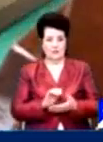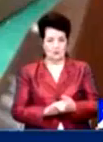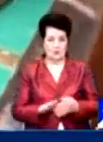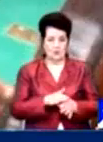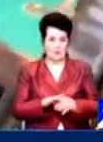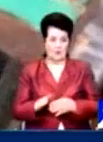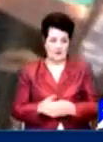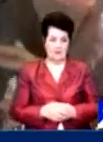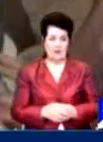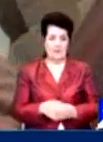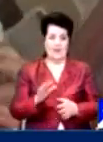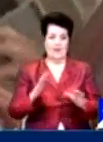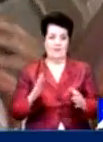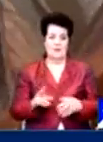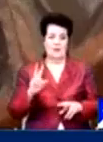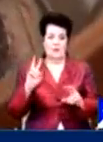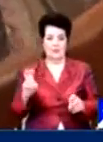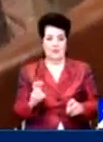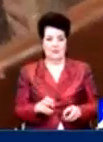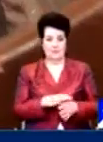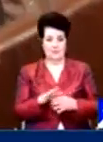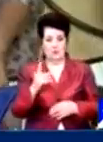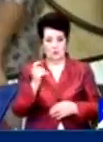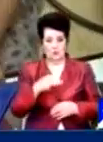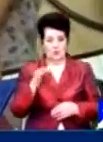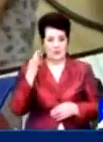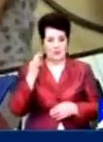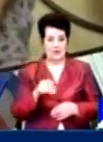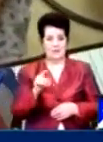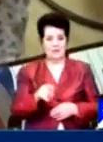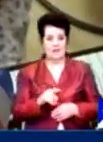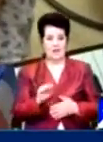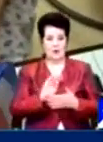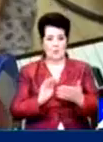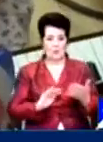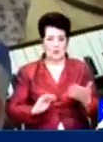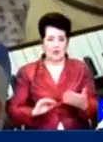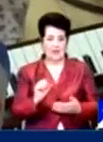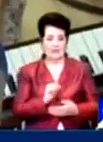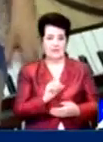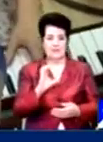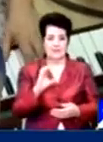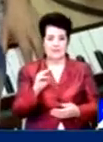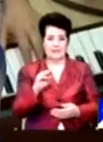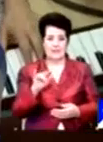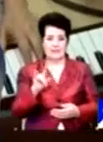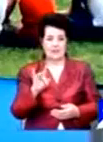Franța. Evenimentul are loc în contextul împlinirii a 100 de ani de la nașterea compozitorului Alexei Stârcea.